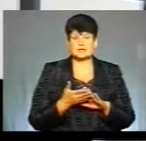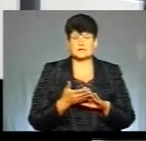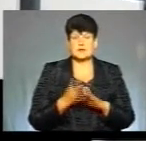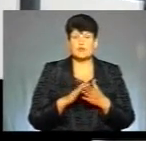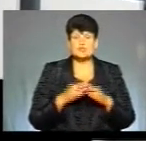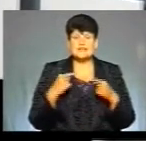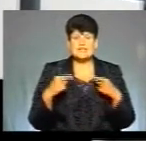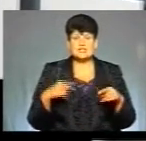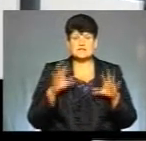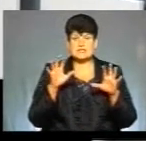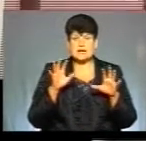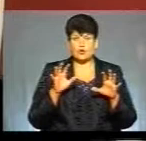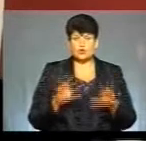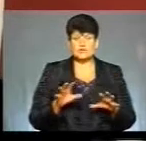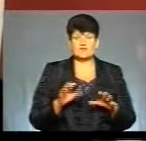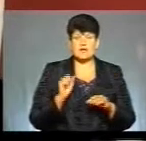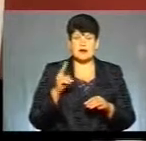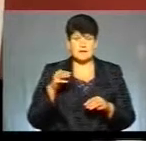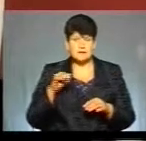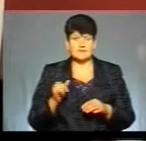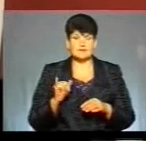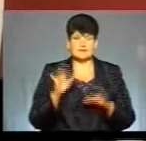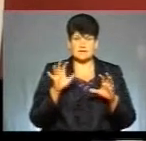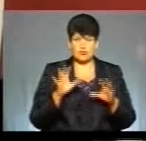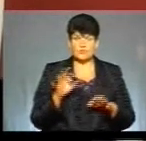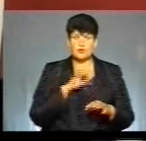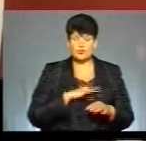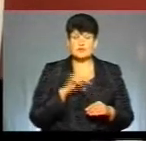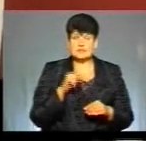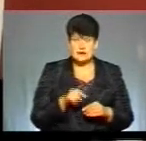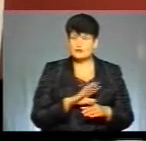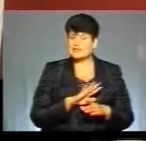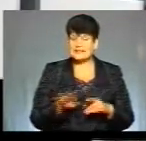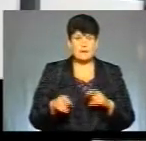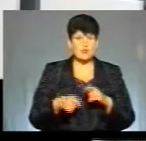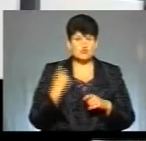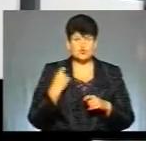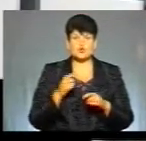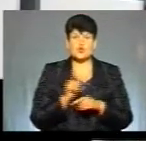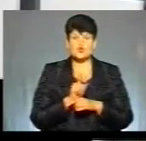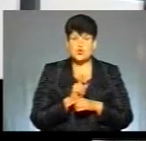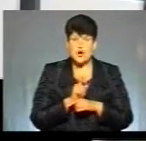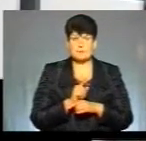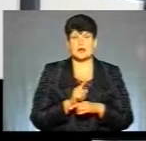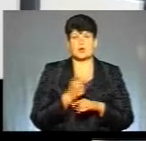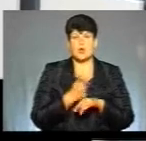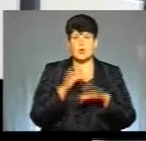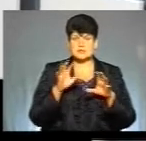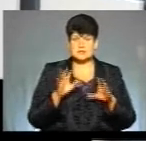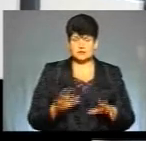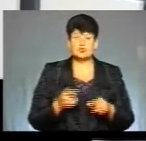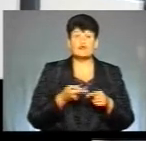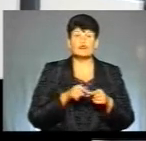положення інших законодавчих актів, в тому числі законів, застосовуються в тій мірі, в якій вони не порушують норми Конституції України. Тому в даному порядку, в даному